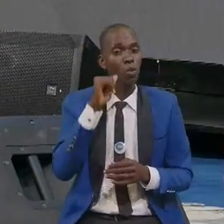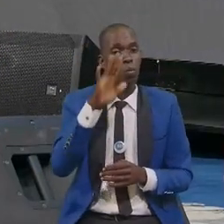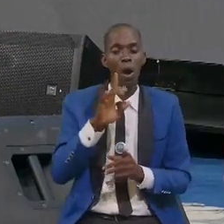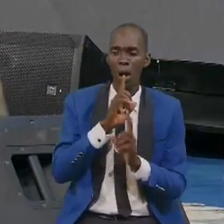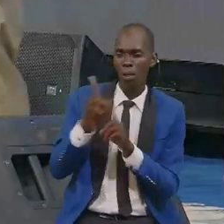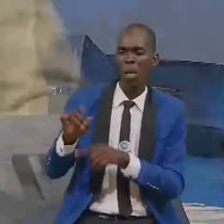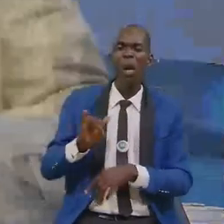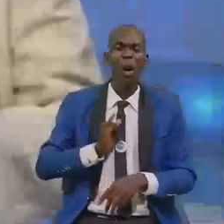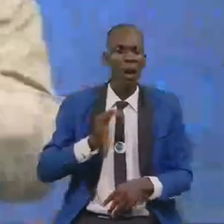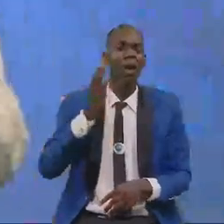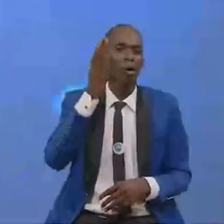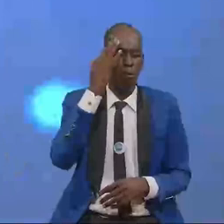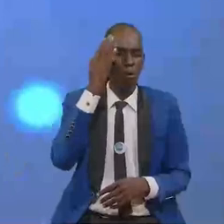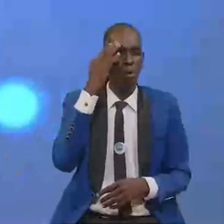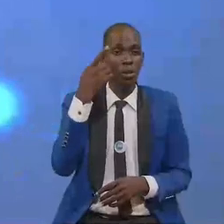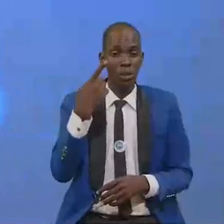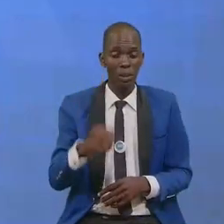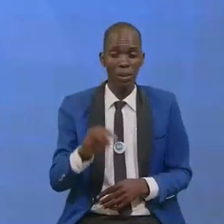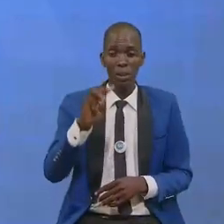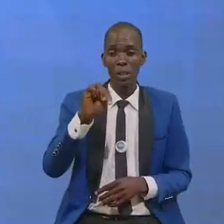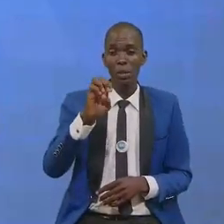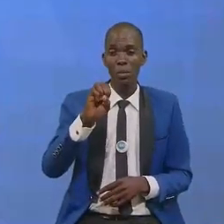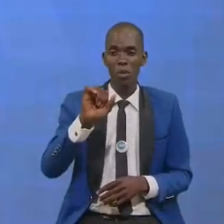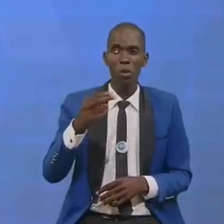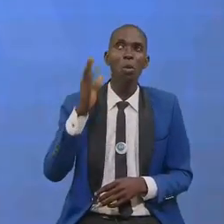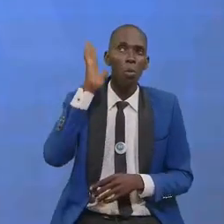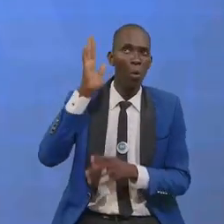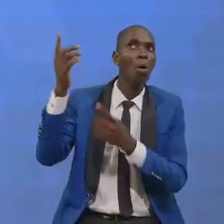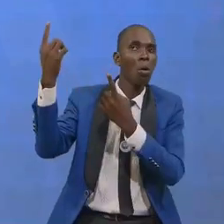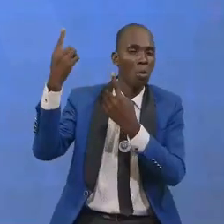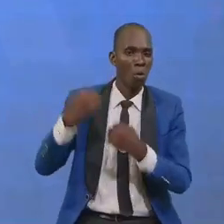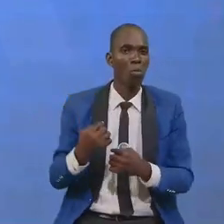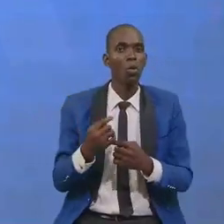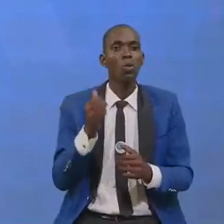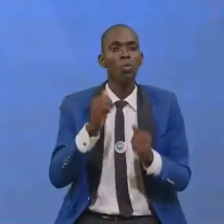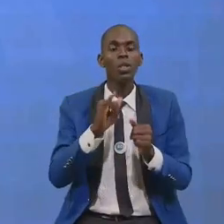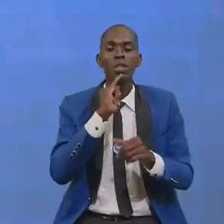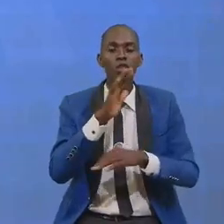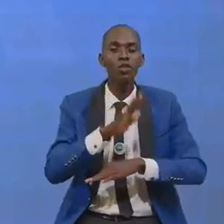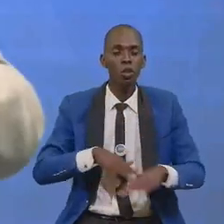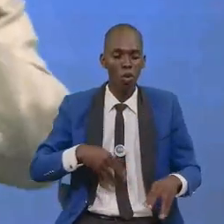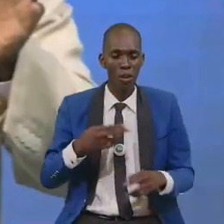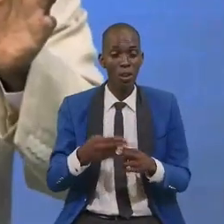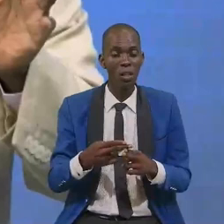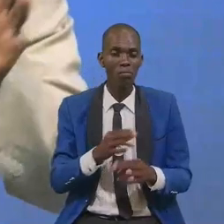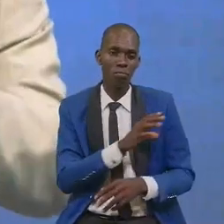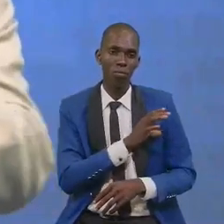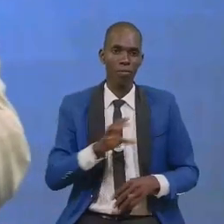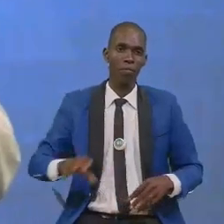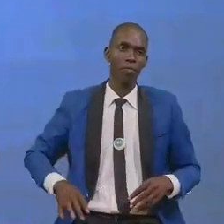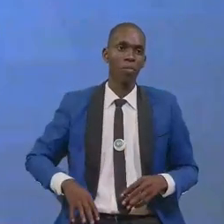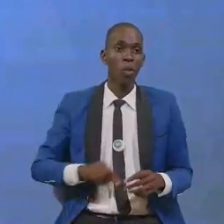que le Messie doit venir celui qu'on appelle Christ quand il sera